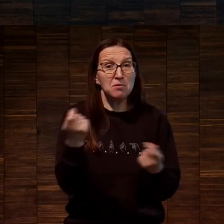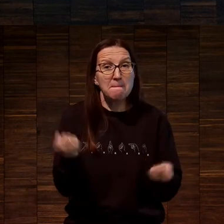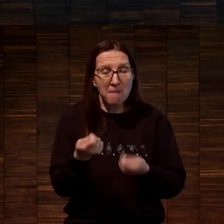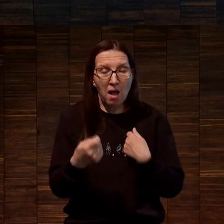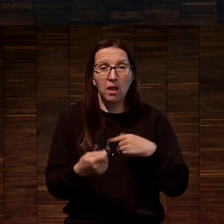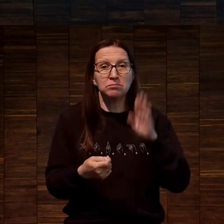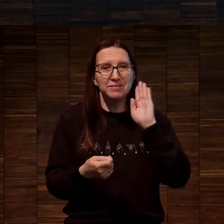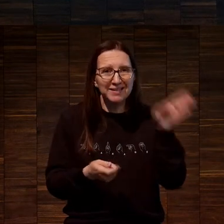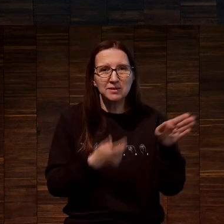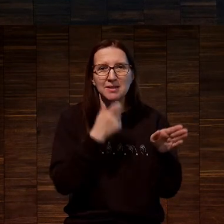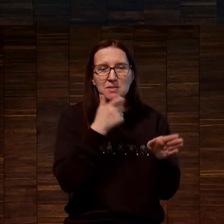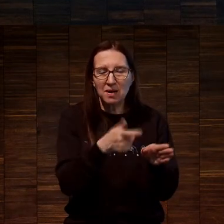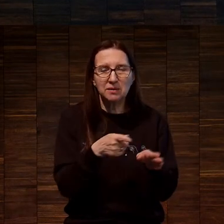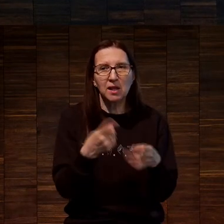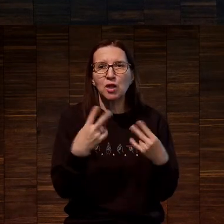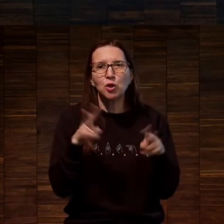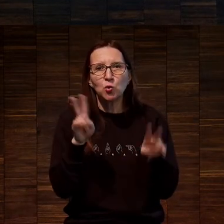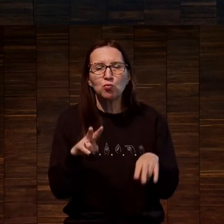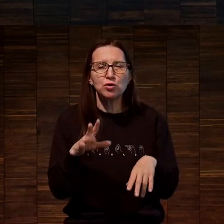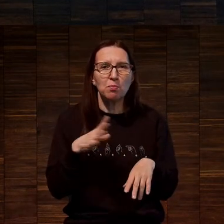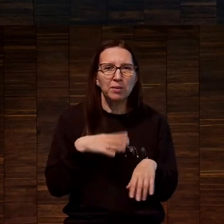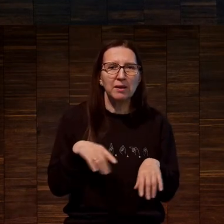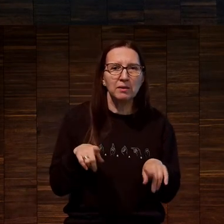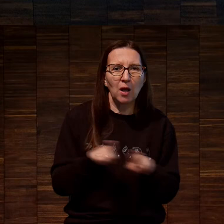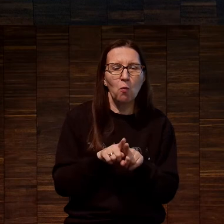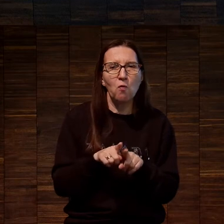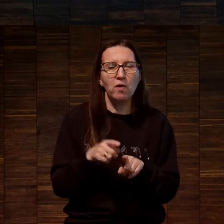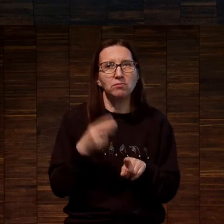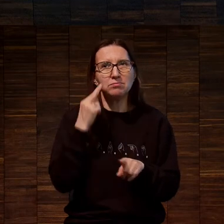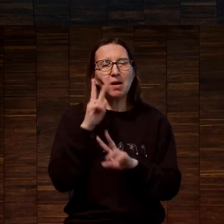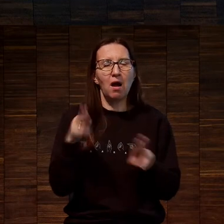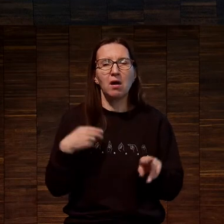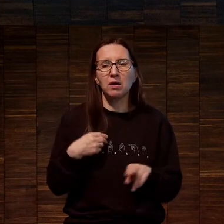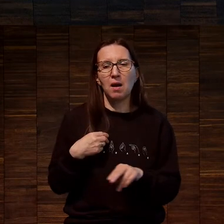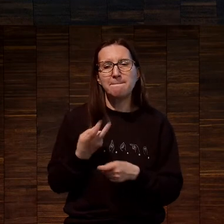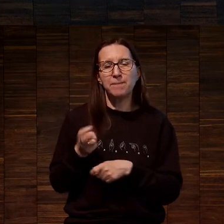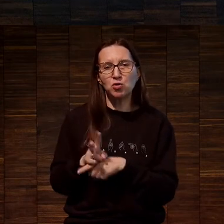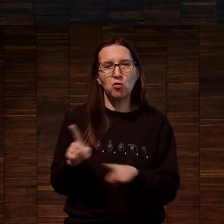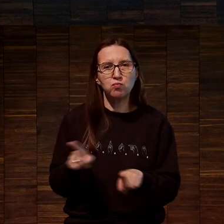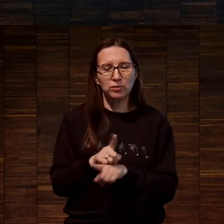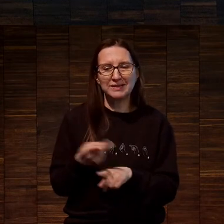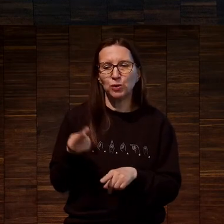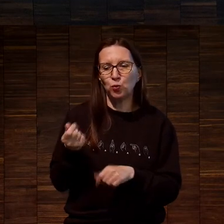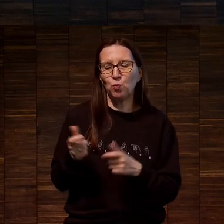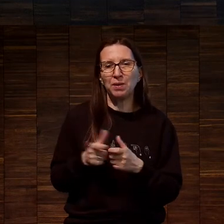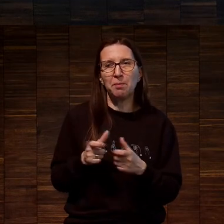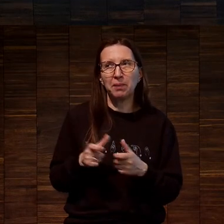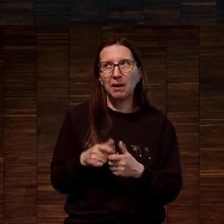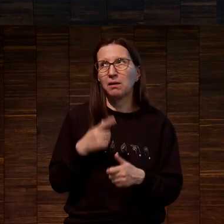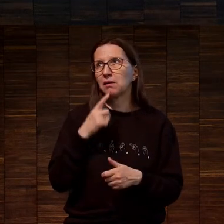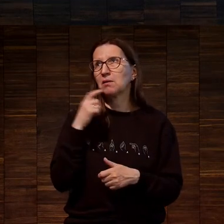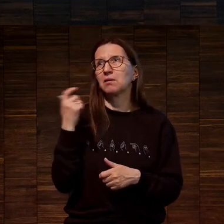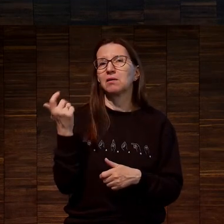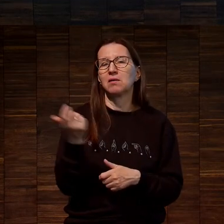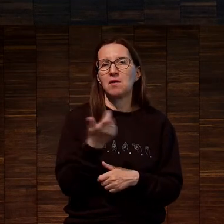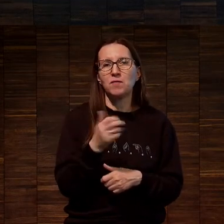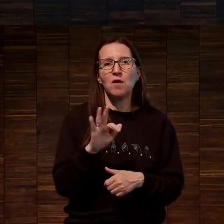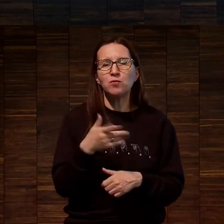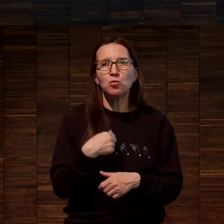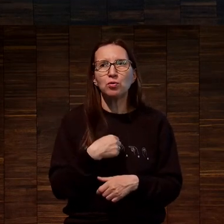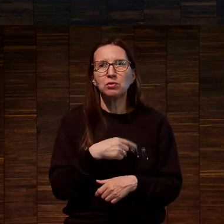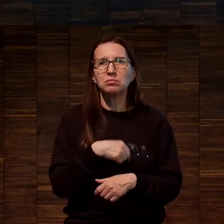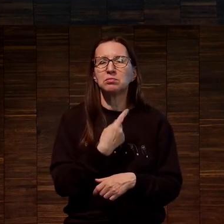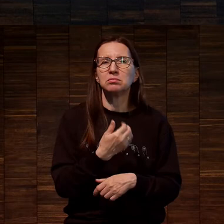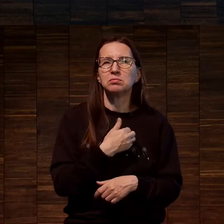ты должен, не должно быть билета, по которому ты приходишь в музей. Вот, и как бы если ты мигрант, и вдруг тебе